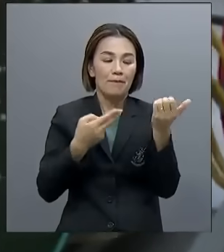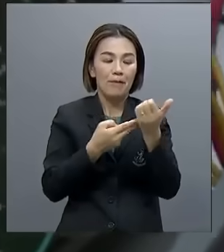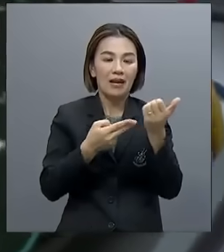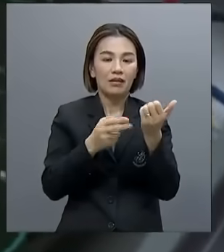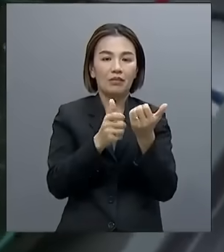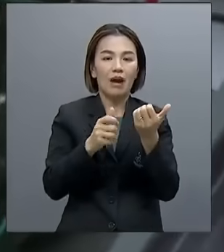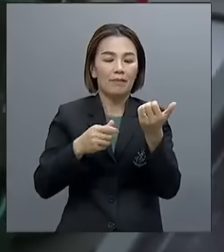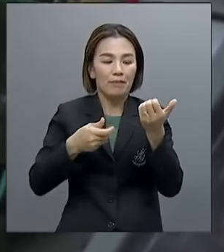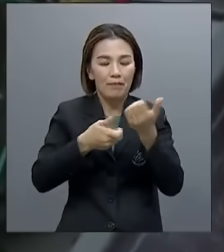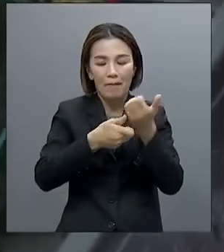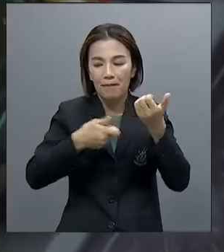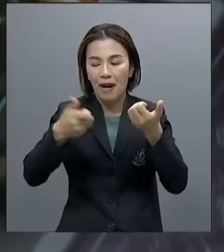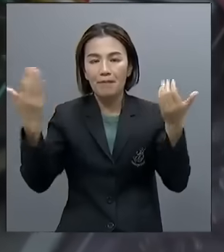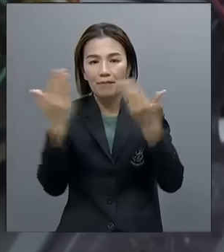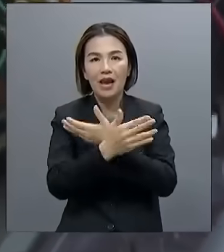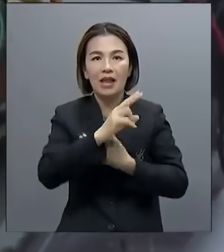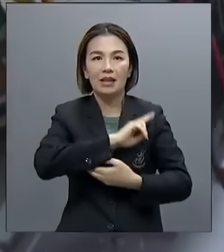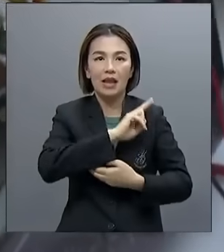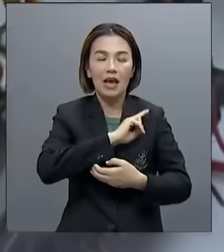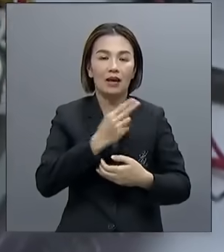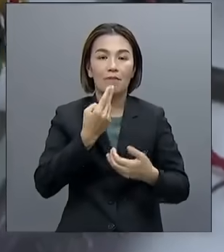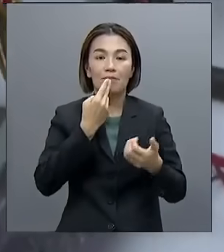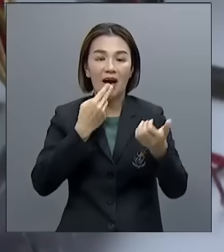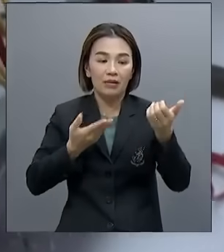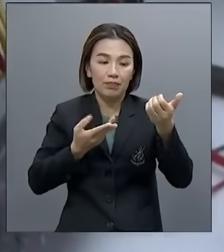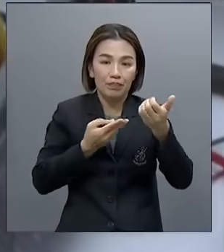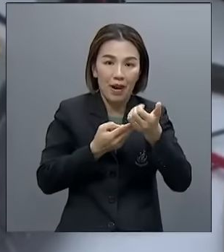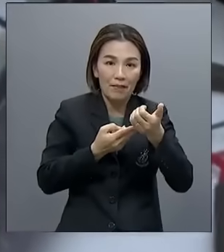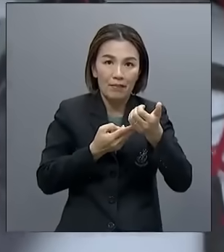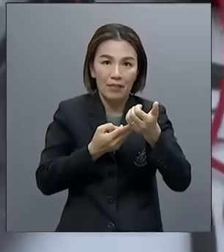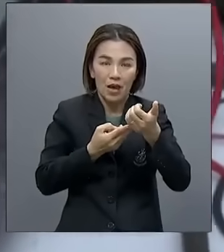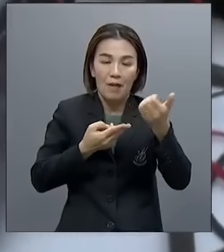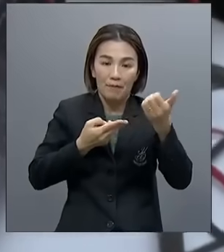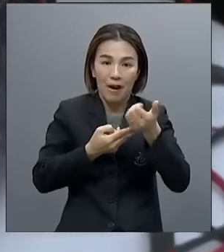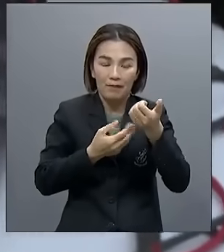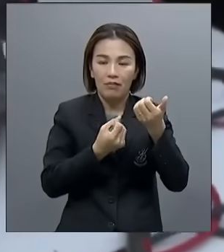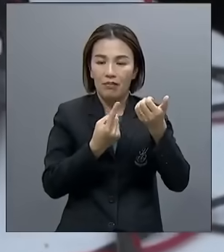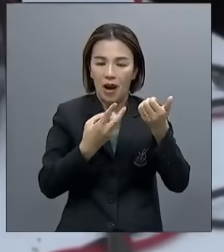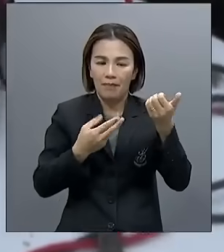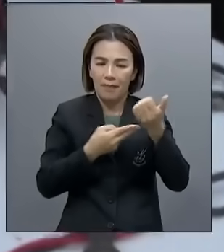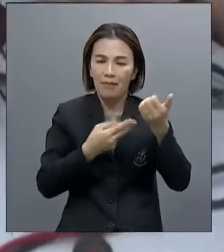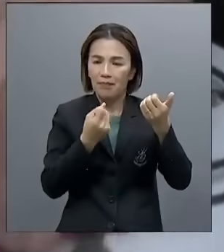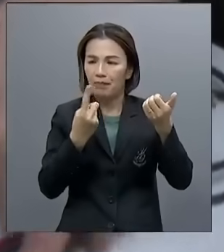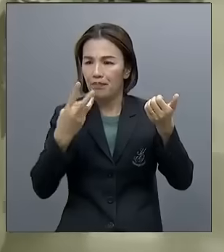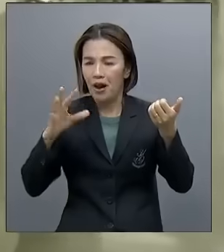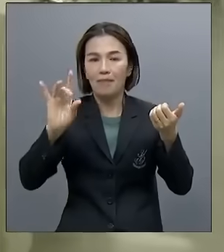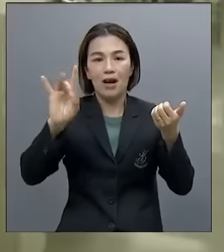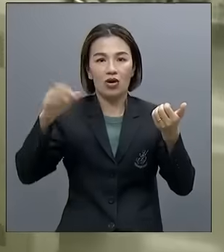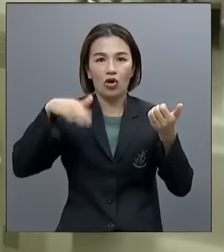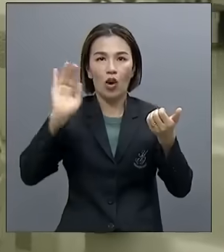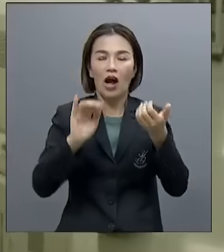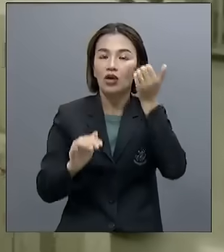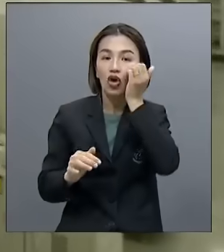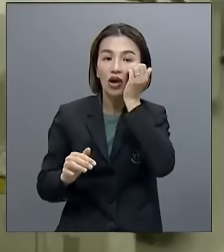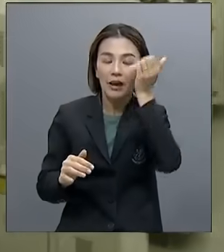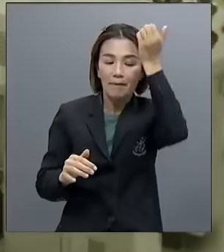ง่ายๆค่ะและแบตต้องมีอายุการชาร์จได้อย่างน้อย800รอบส่วนตัวโทรศัพท์ต้องแข็งแรงทนทานต่อการตกหล่นนะ